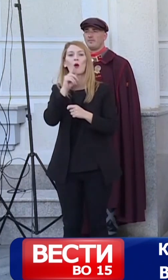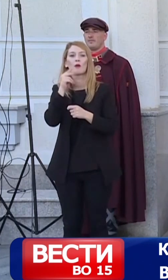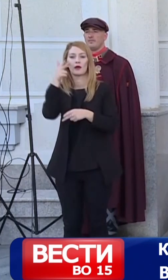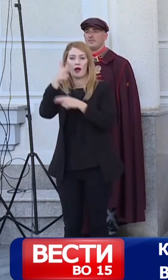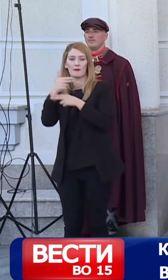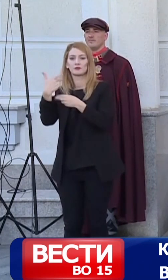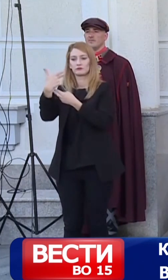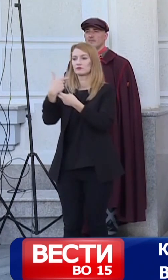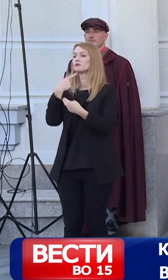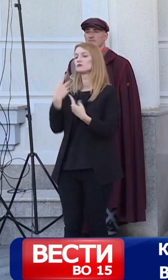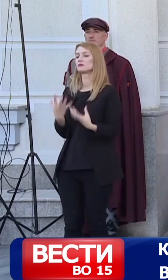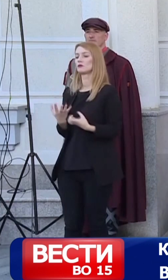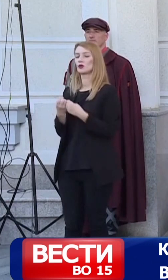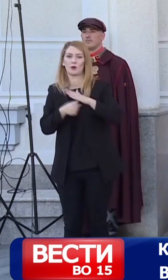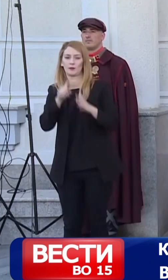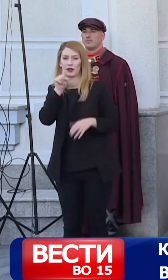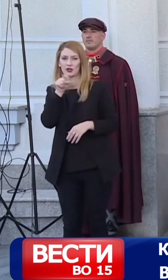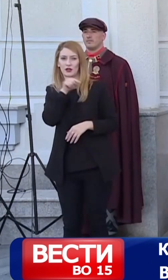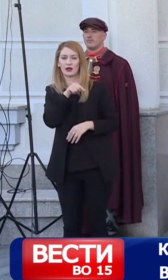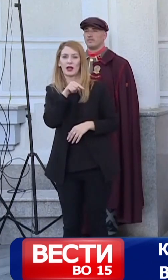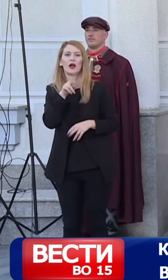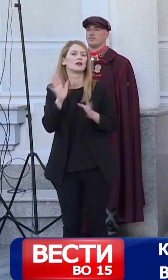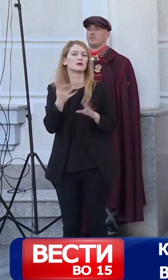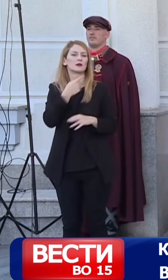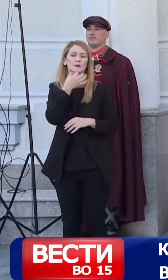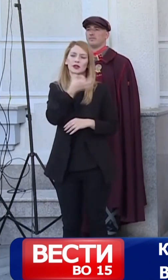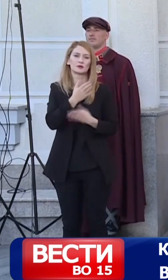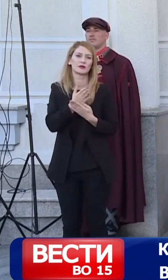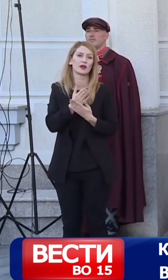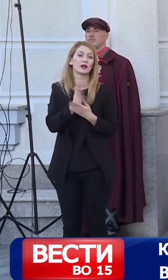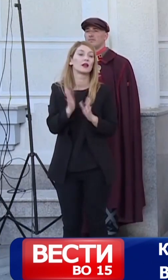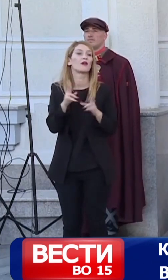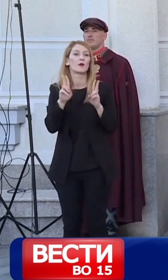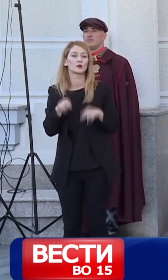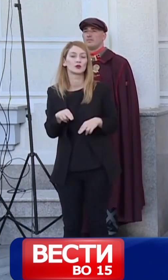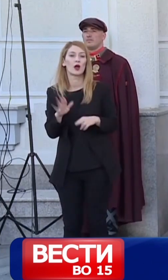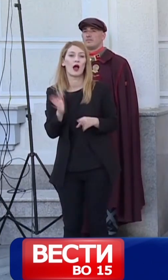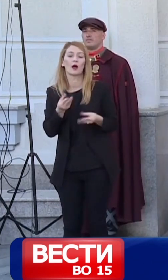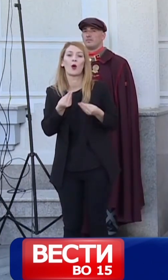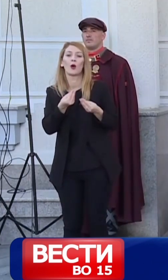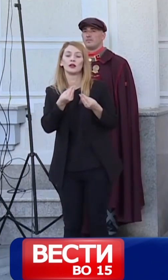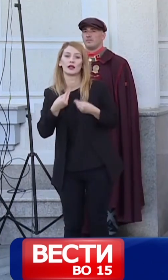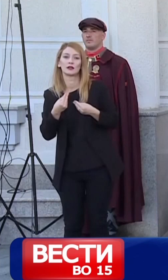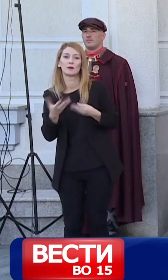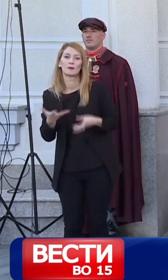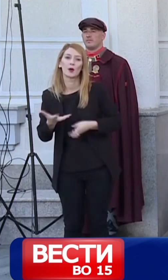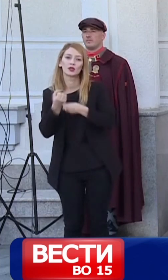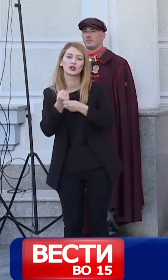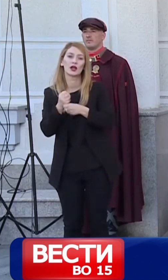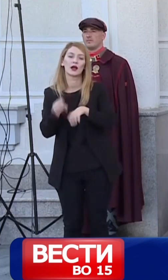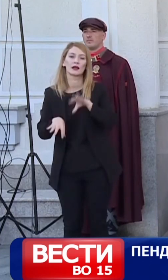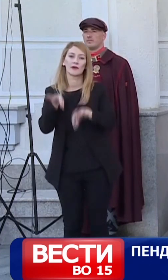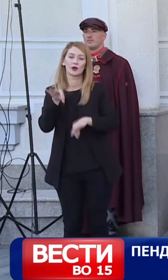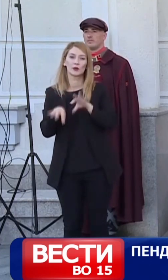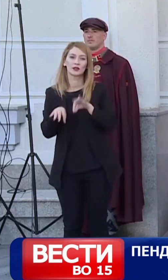подржа. Тоа е една неконзистентност. Дали е возможно ако дадат поддршка за за референдумот,